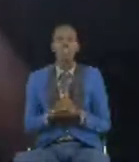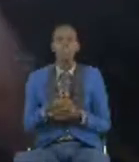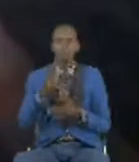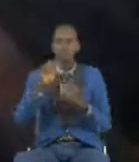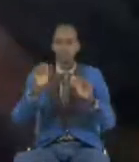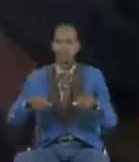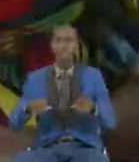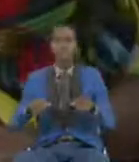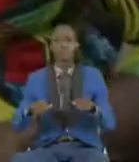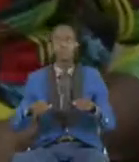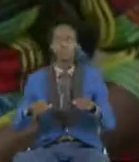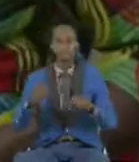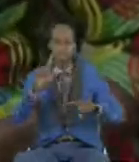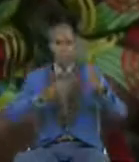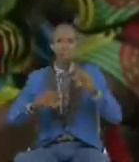peux,